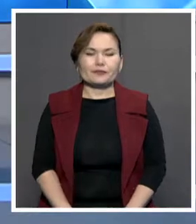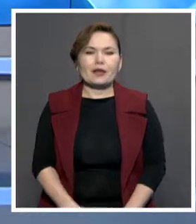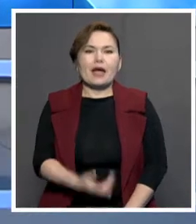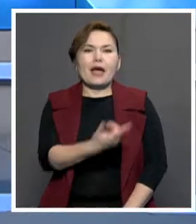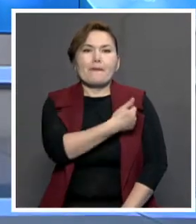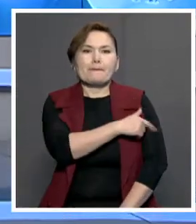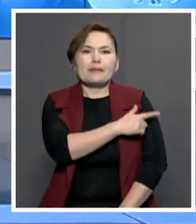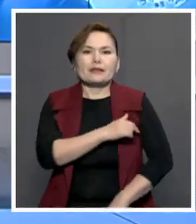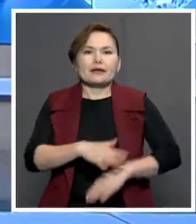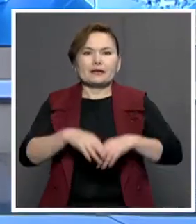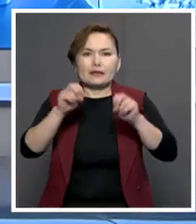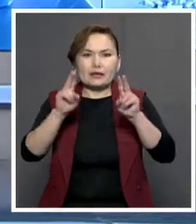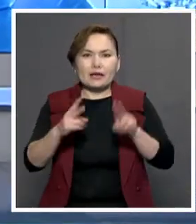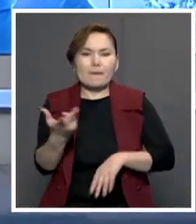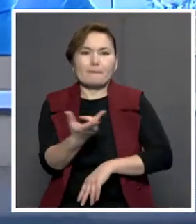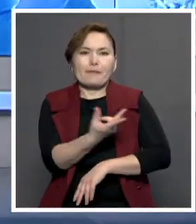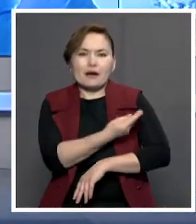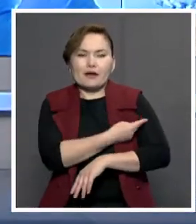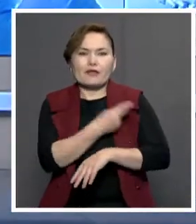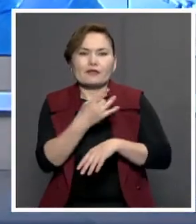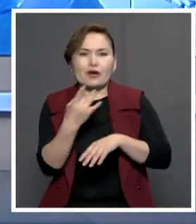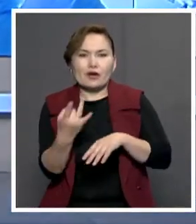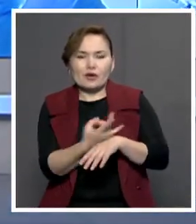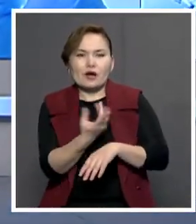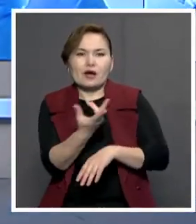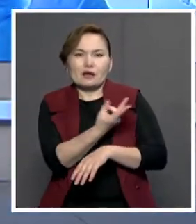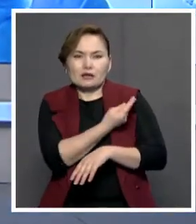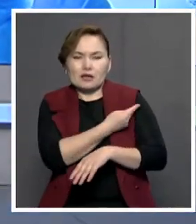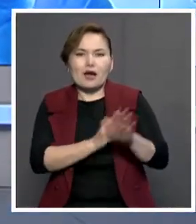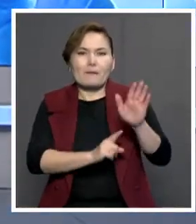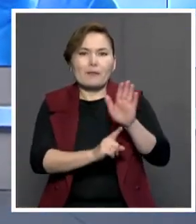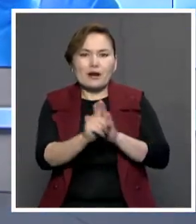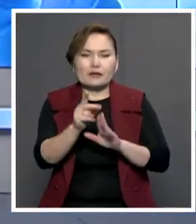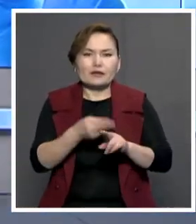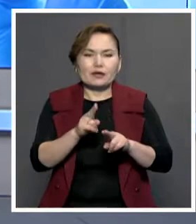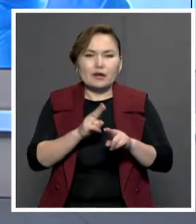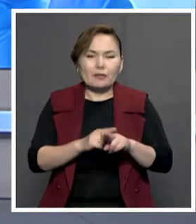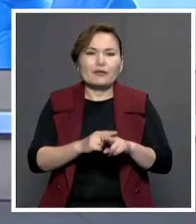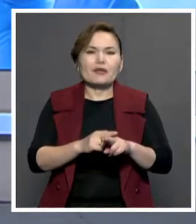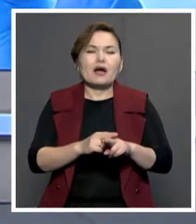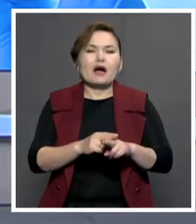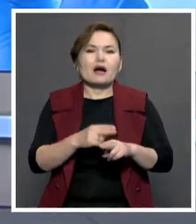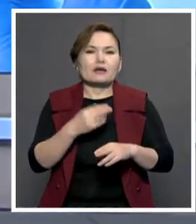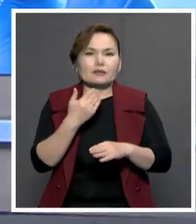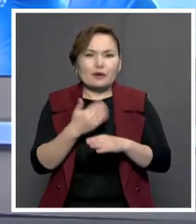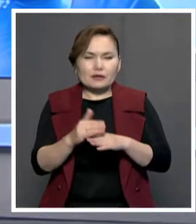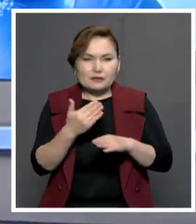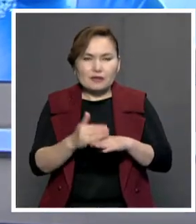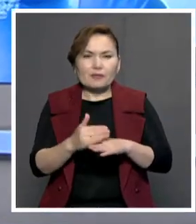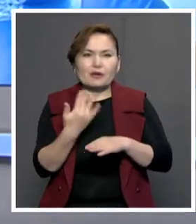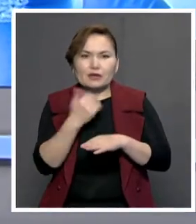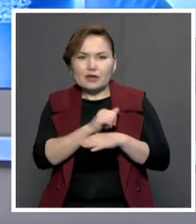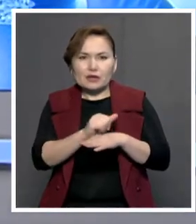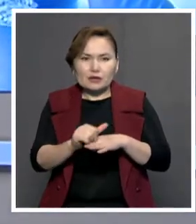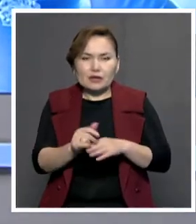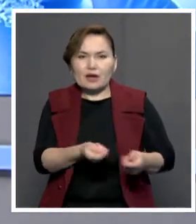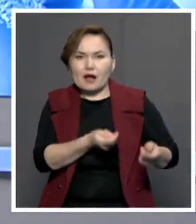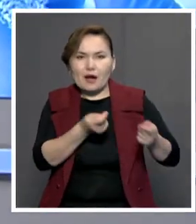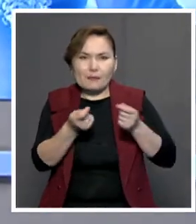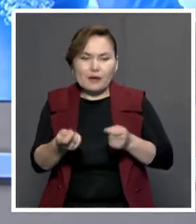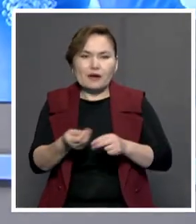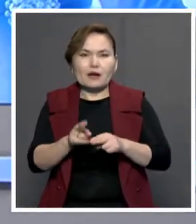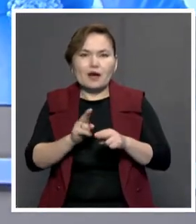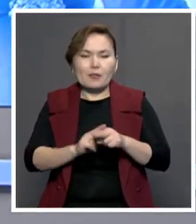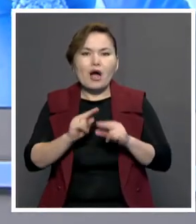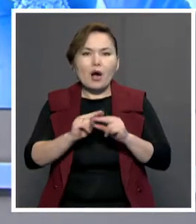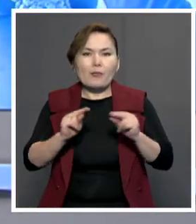Медицина қызметкерлеріне вакцинаның екінші компоненті егіліп жатыр. Ал екпенің кезекті дозасы елге жеткізілген соң мұғалімдер мен полиция